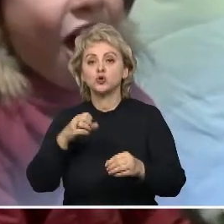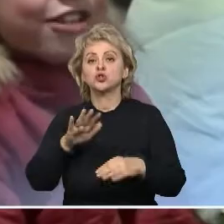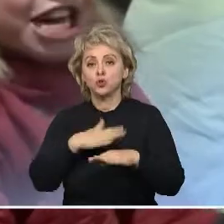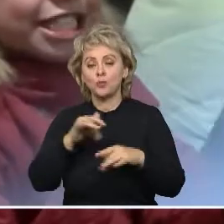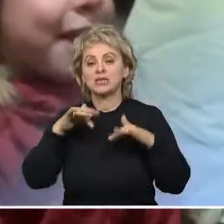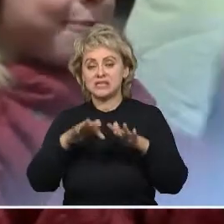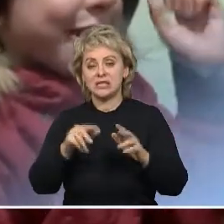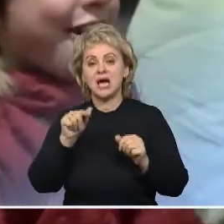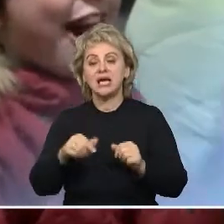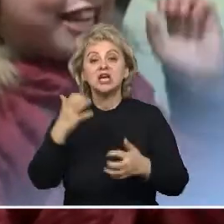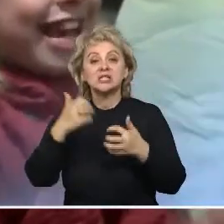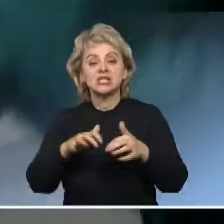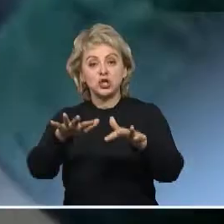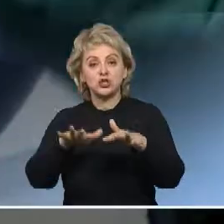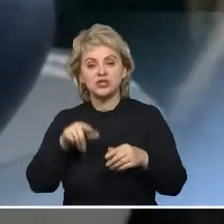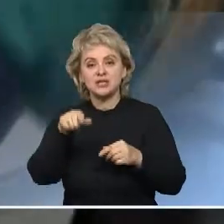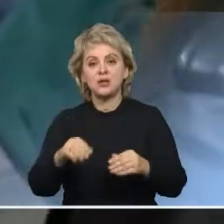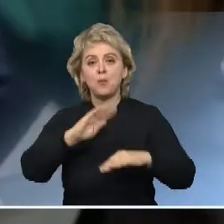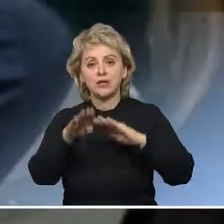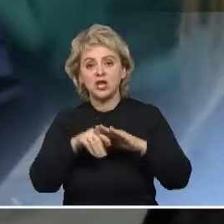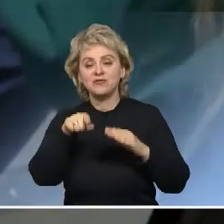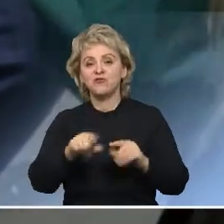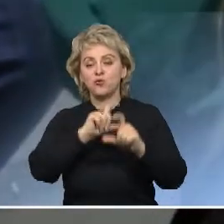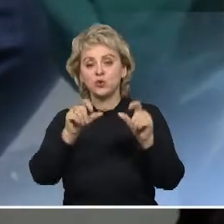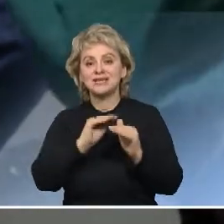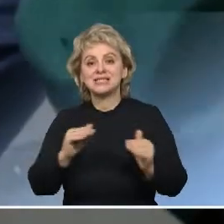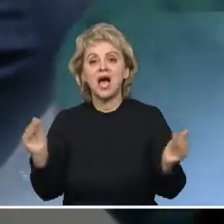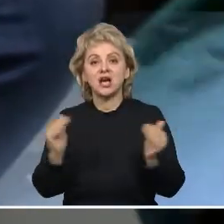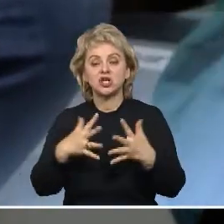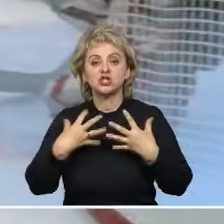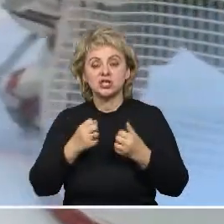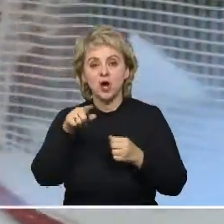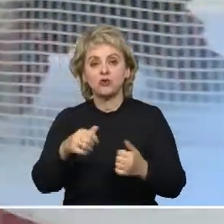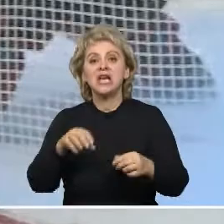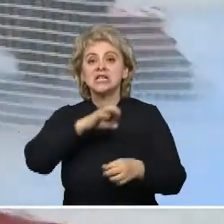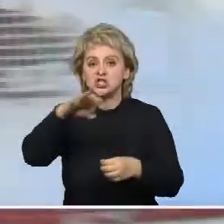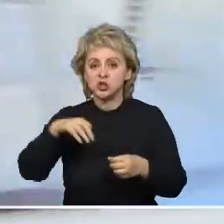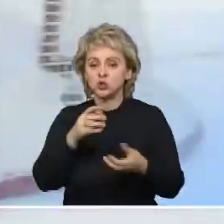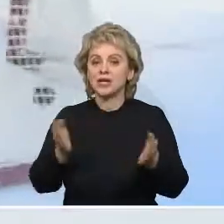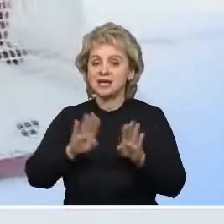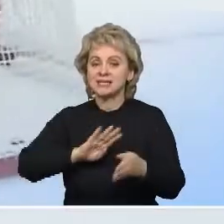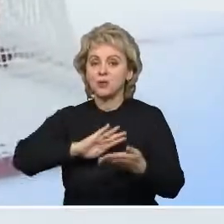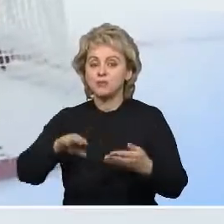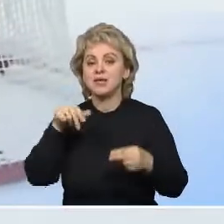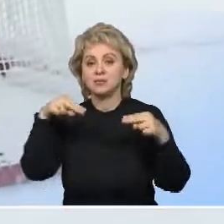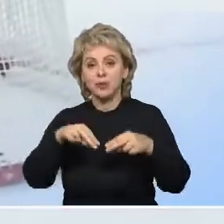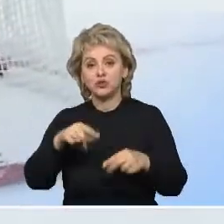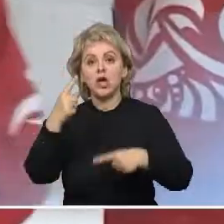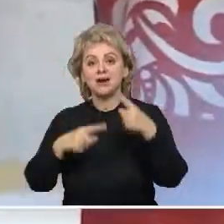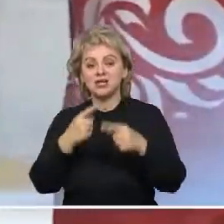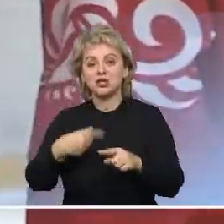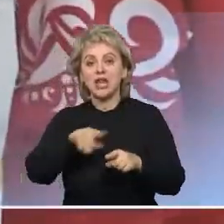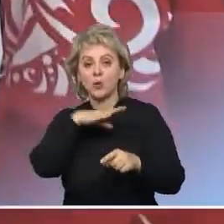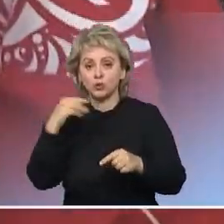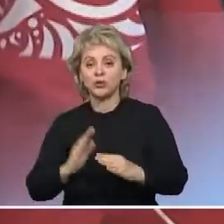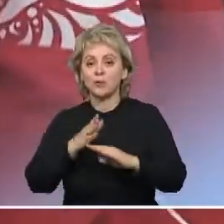доброе дело. Среди зрителей и подопечные фонда – дети с ограничениями здоровья, сироты, оставшиеся без попечения родителей. Для